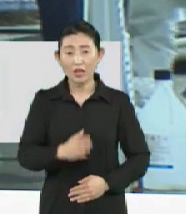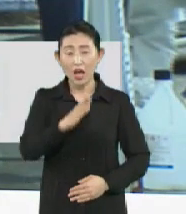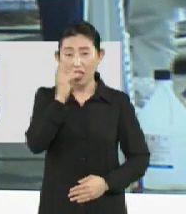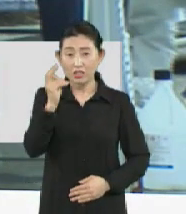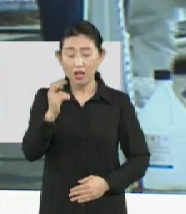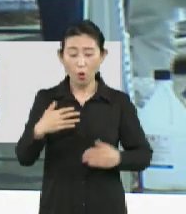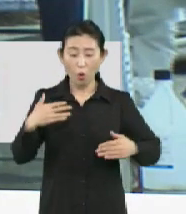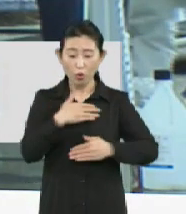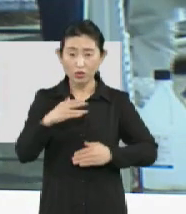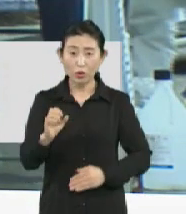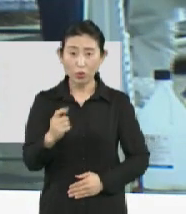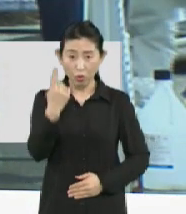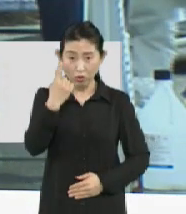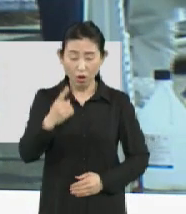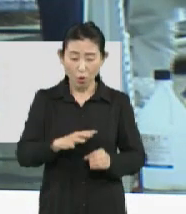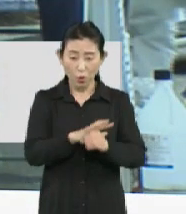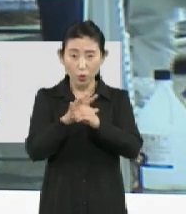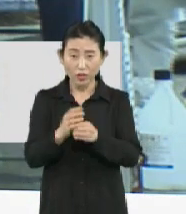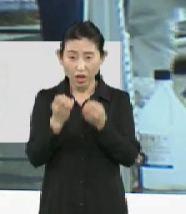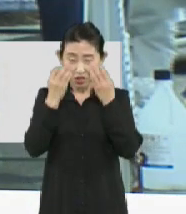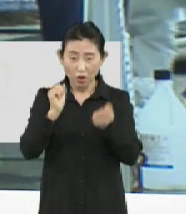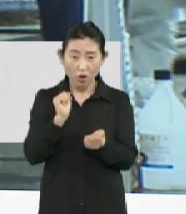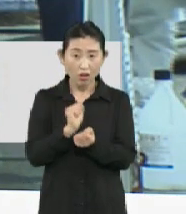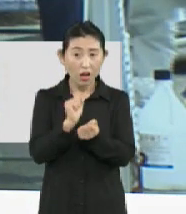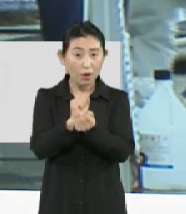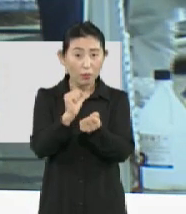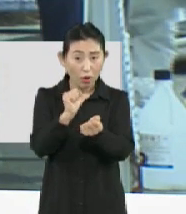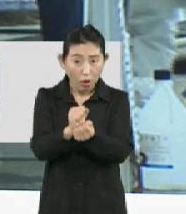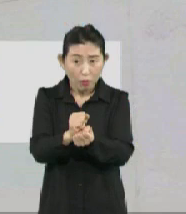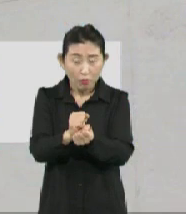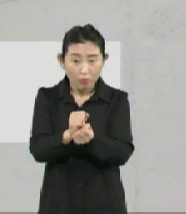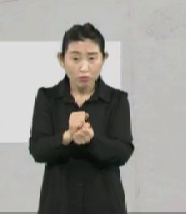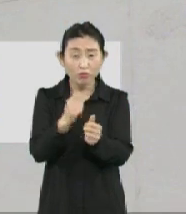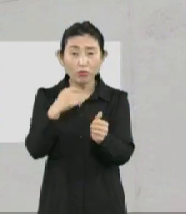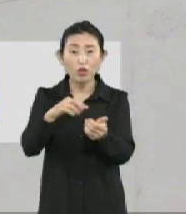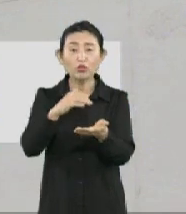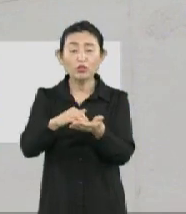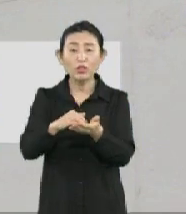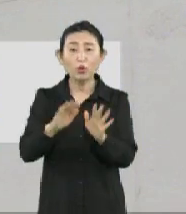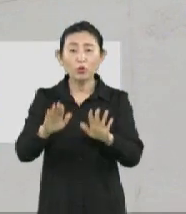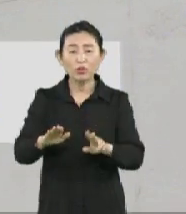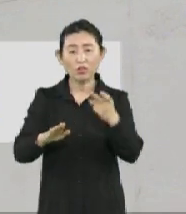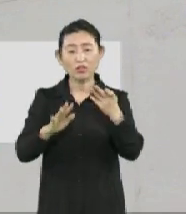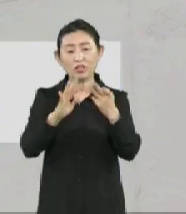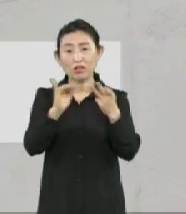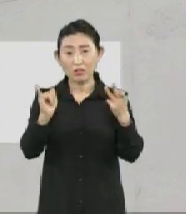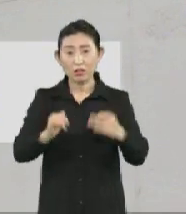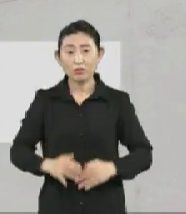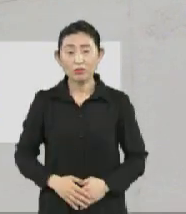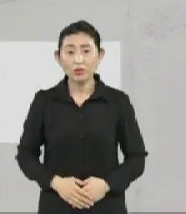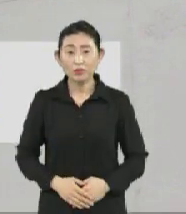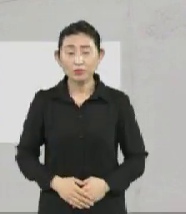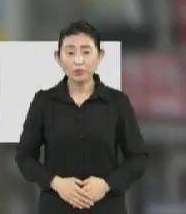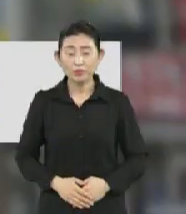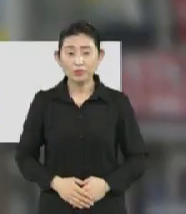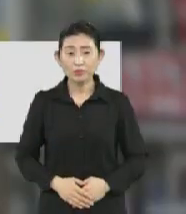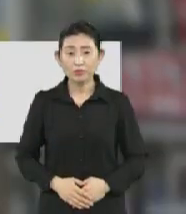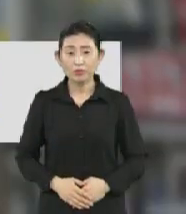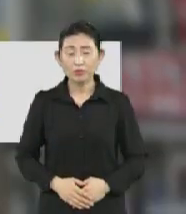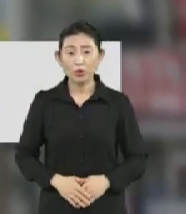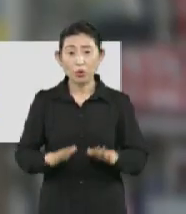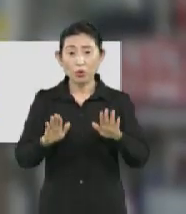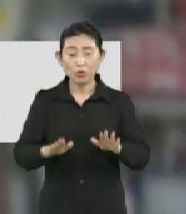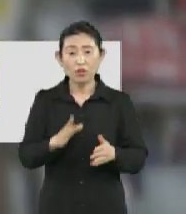충남 아산의 온천탕에서 발생한 코로나19 집단 감염과 관련해 확진자 13명이 추가됐습니다. 충남